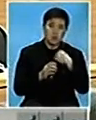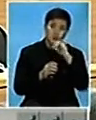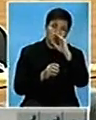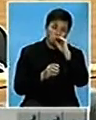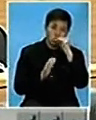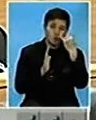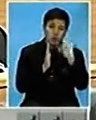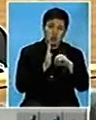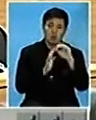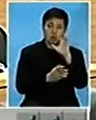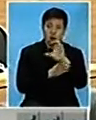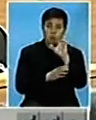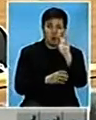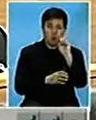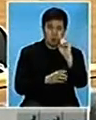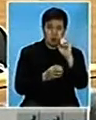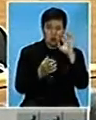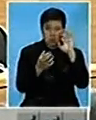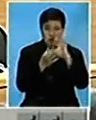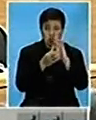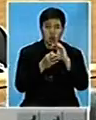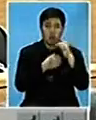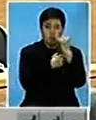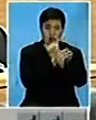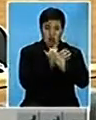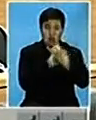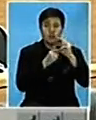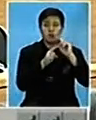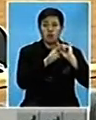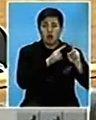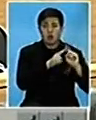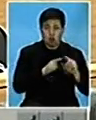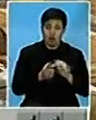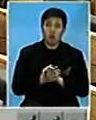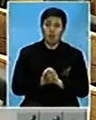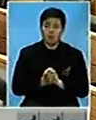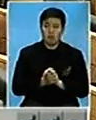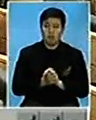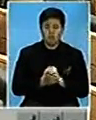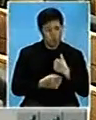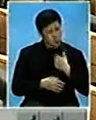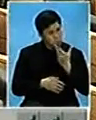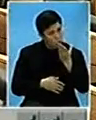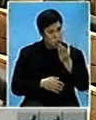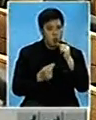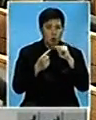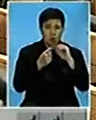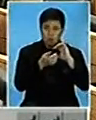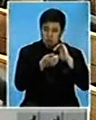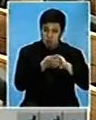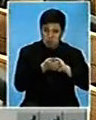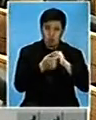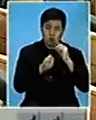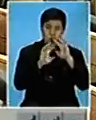ผิดข้อบังคับข้อ61ที่ไปพาดพิงถึงรัฐต่างประเทศผมขอเถอะครับเพราะว่าความสัมพันธ์เราอาเ